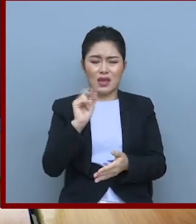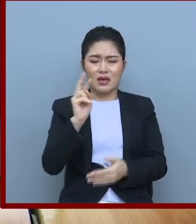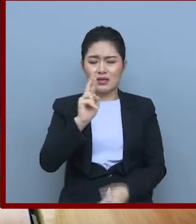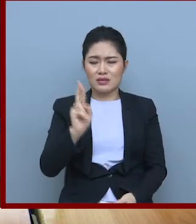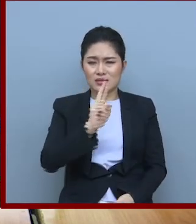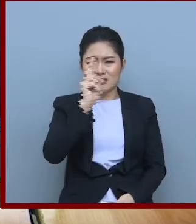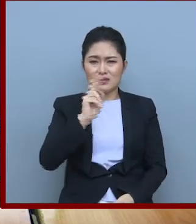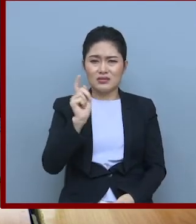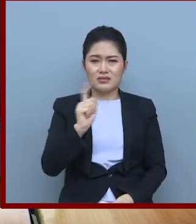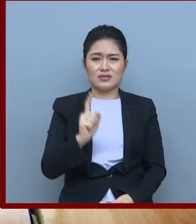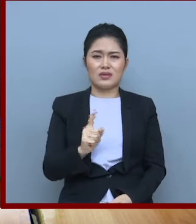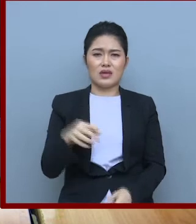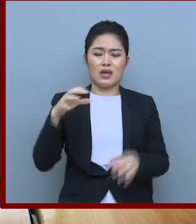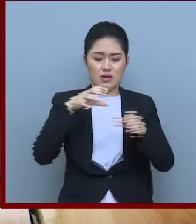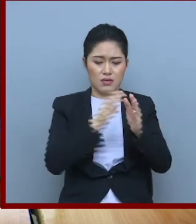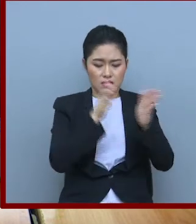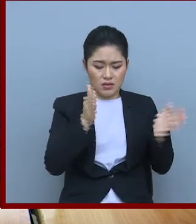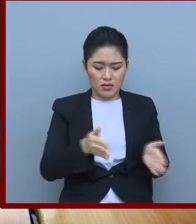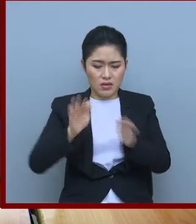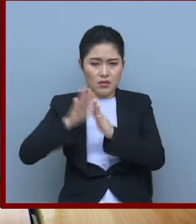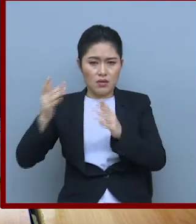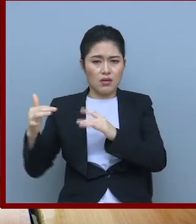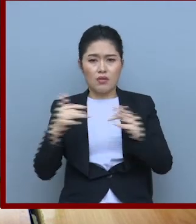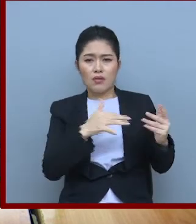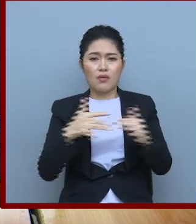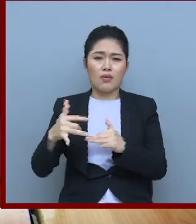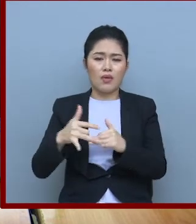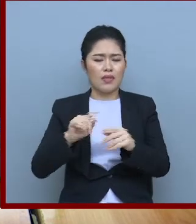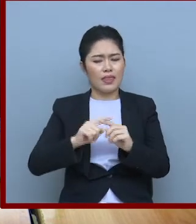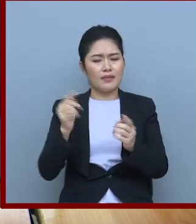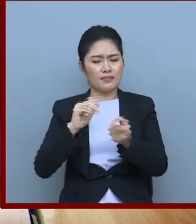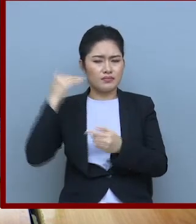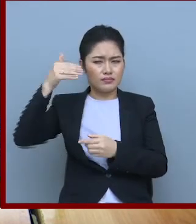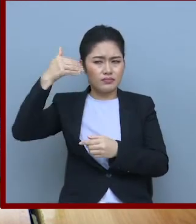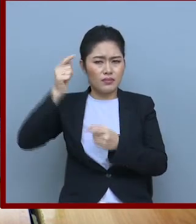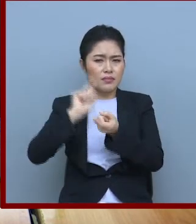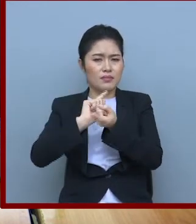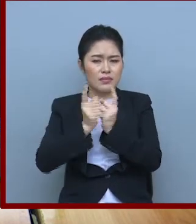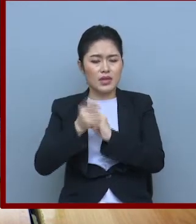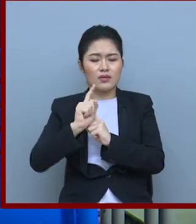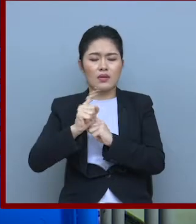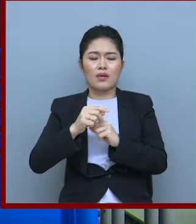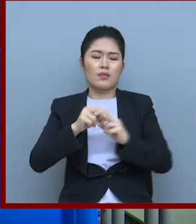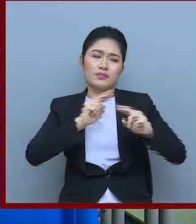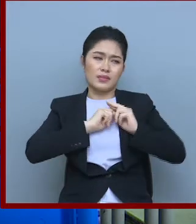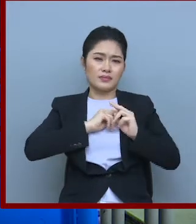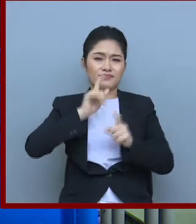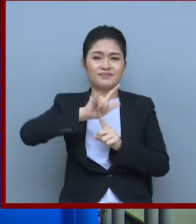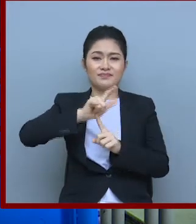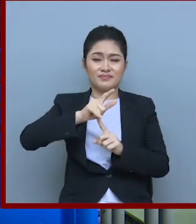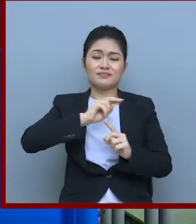ถูกใช้ในส่วนของ Machine to Machine เป็นหลักนะครับพักหลังเรามาใช้ในส่วนของ Internet of Things แล้วนะ